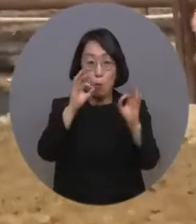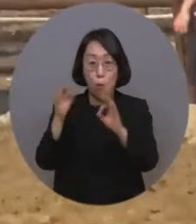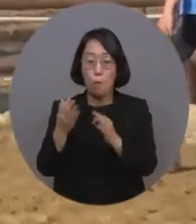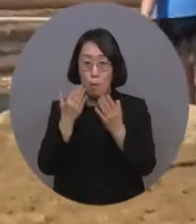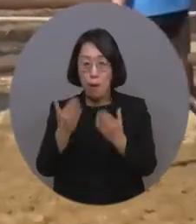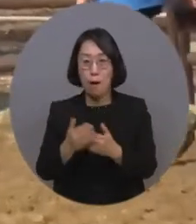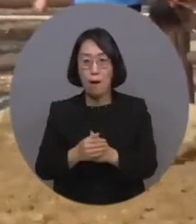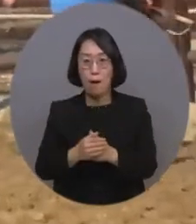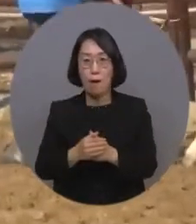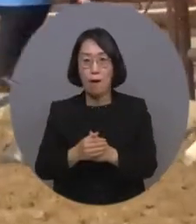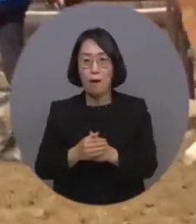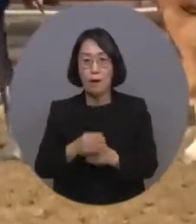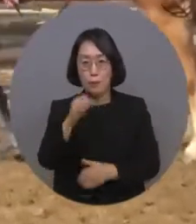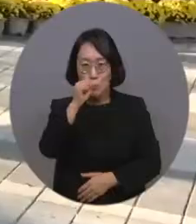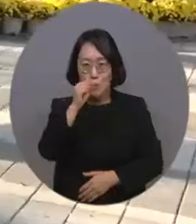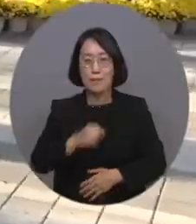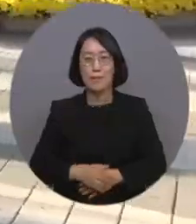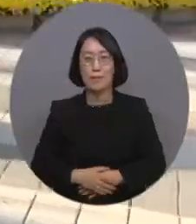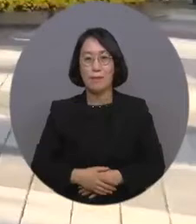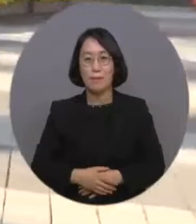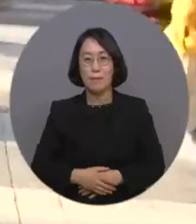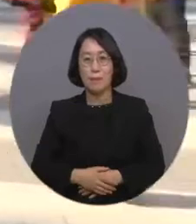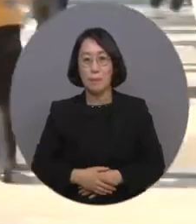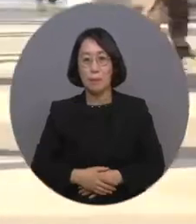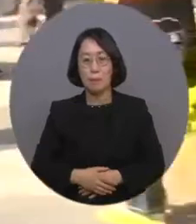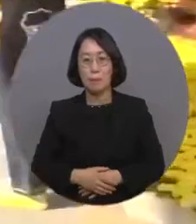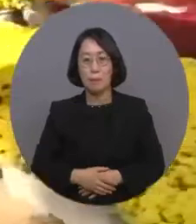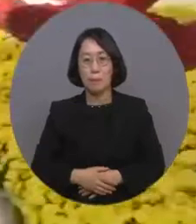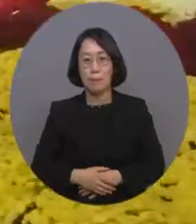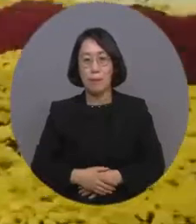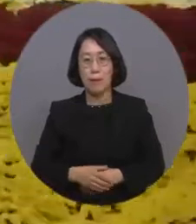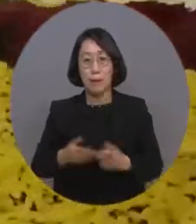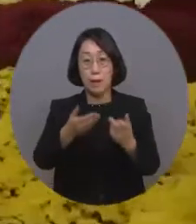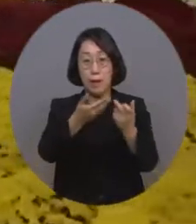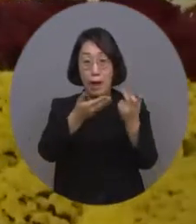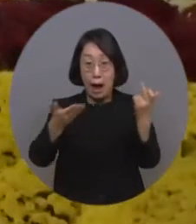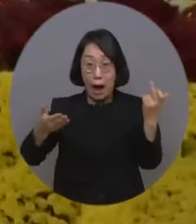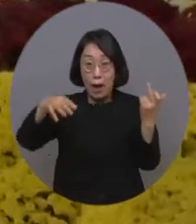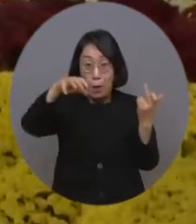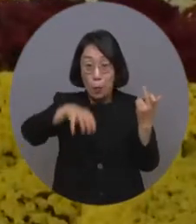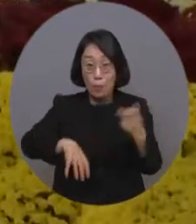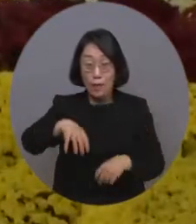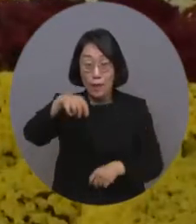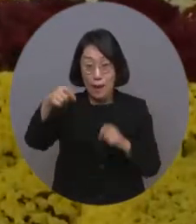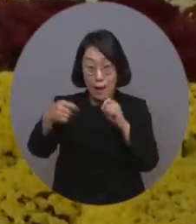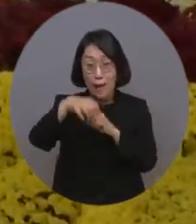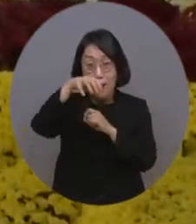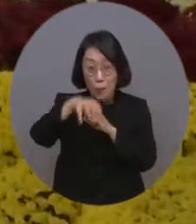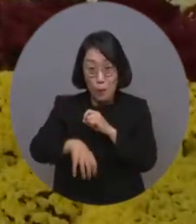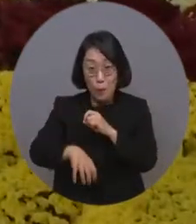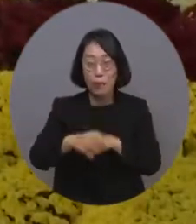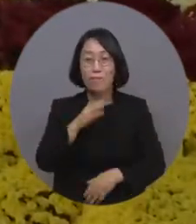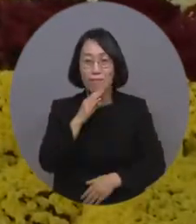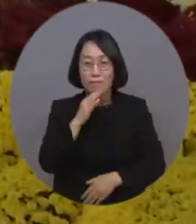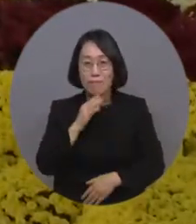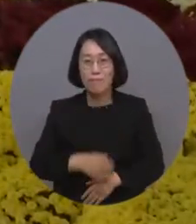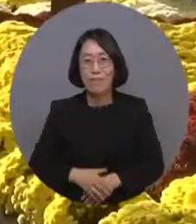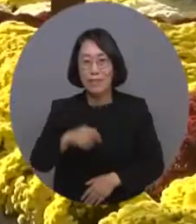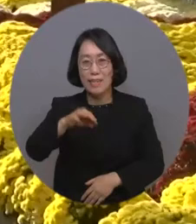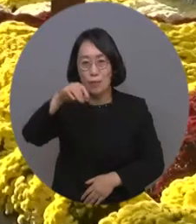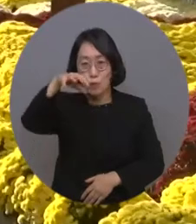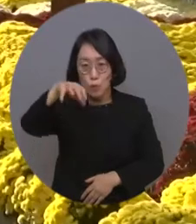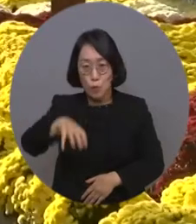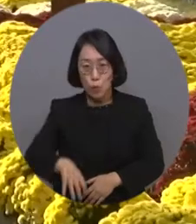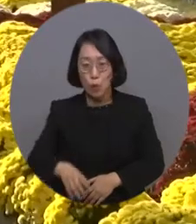이들의 눈길을 끌었습니다. 금강의 발원지인 청정자연 장수에서 펼쳐진 이번 축제는 장수군의